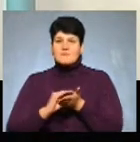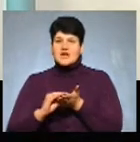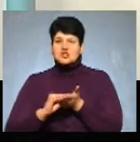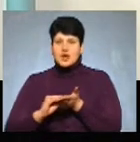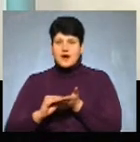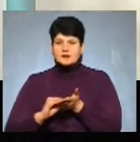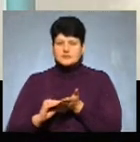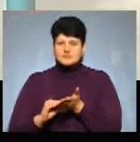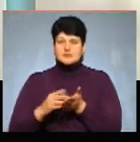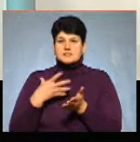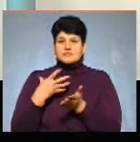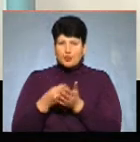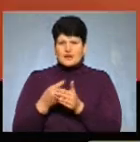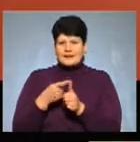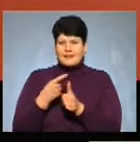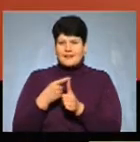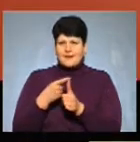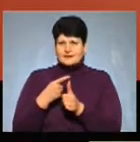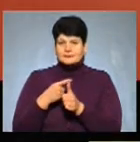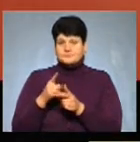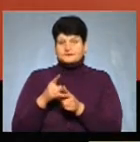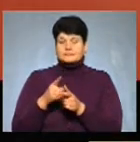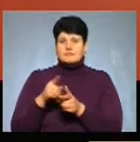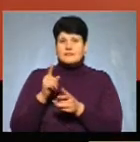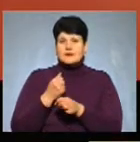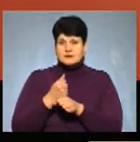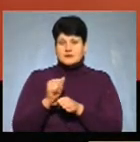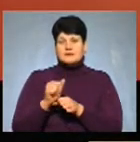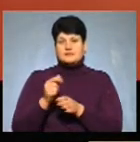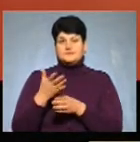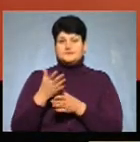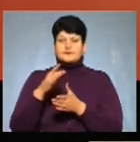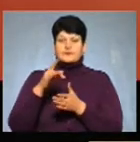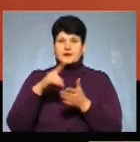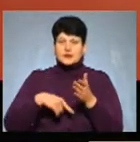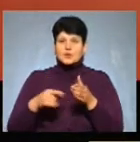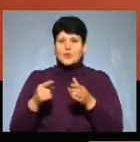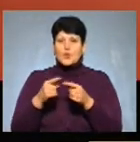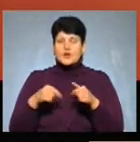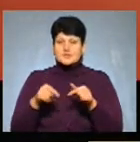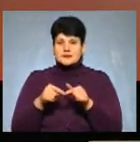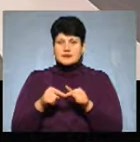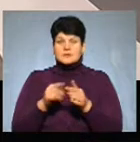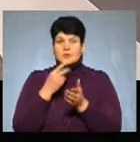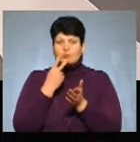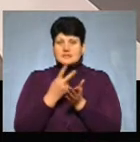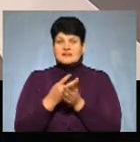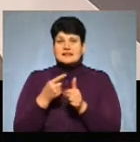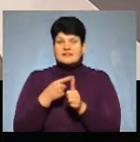в своїй назві, чим зобов'язали релігійні організації, відображати в назві